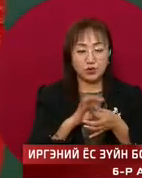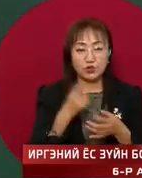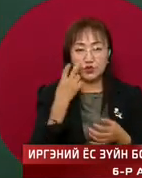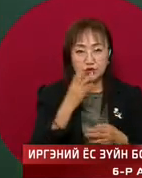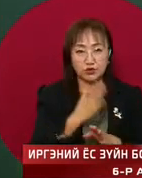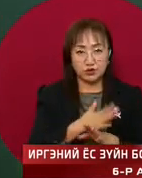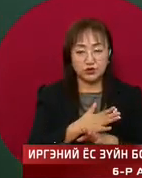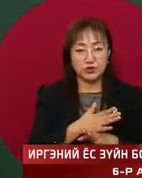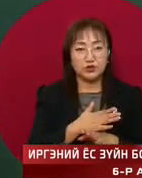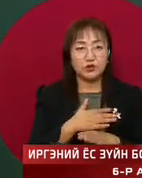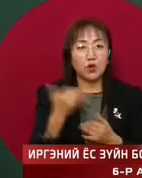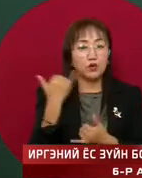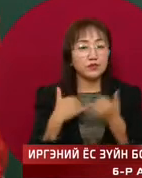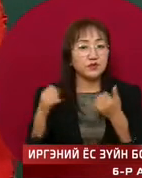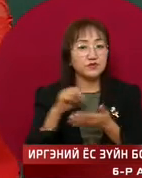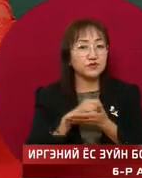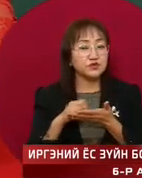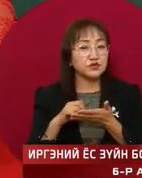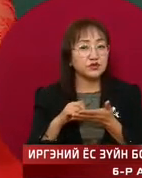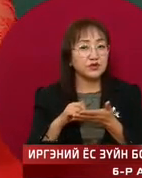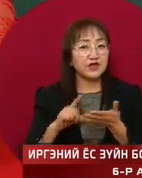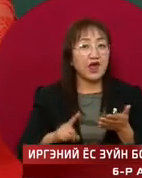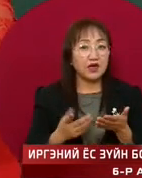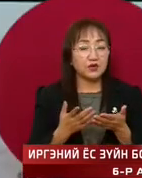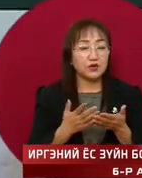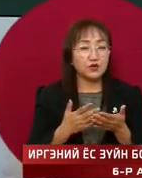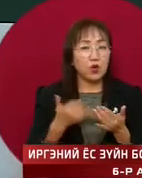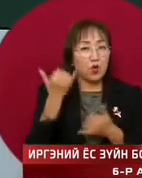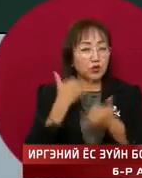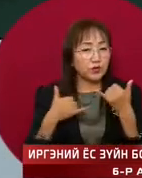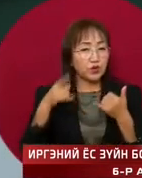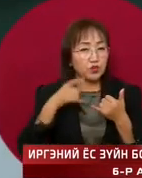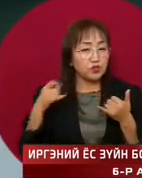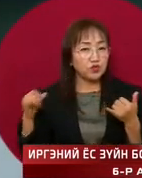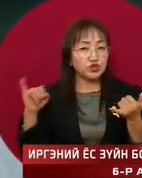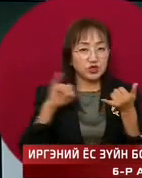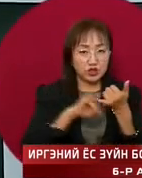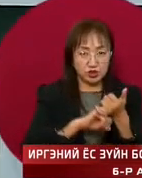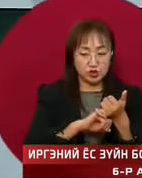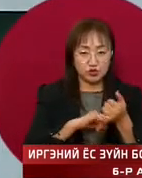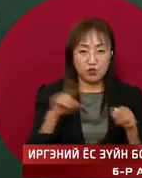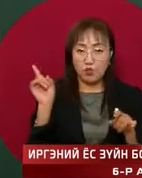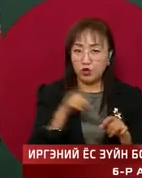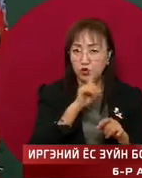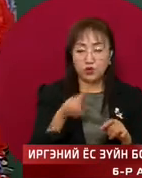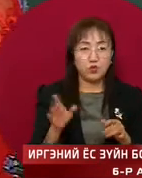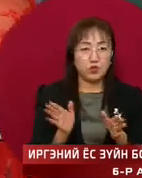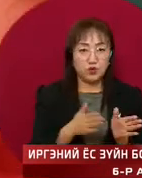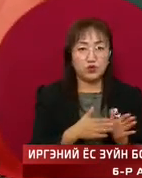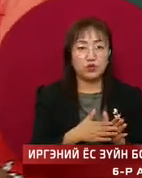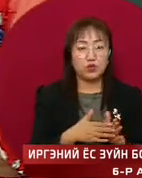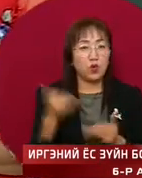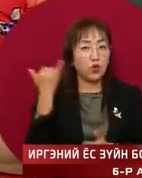угийн бичгийг бичих хөтлөх болсон шалтгаан маань нэгэн ураг удмынхан хоорондоо гэрлэж болдгоон байна. А мөн удам